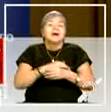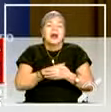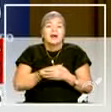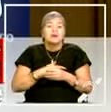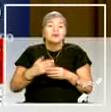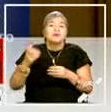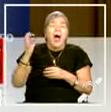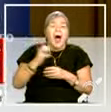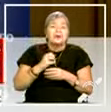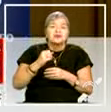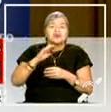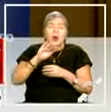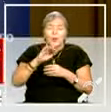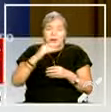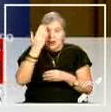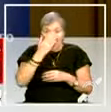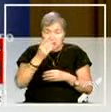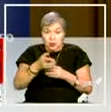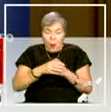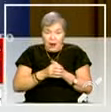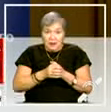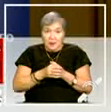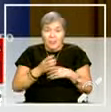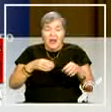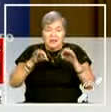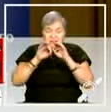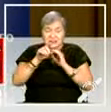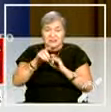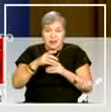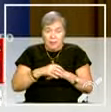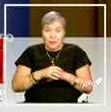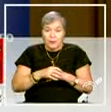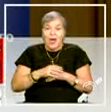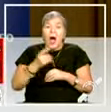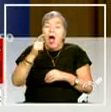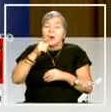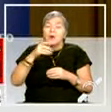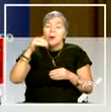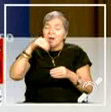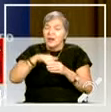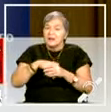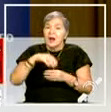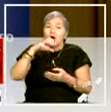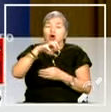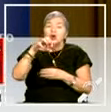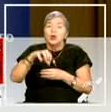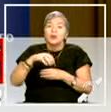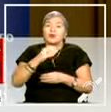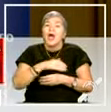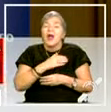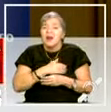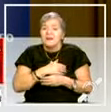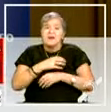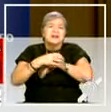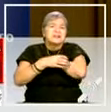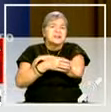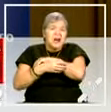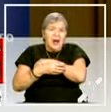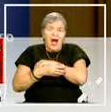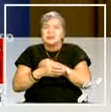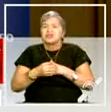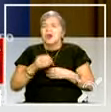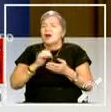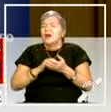acestei creștere a incluziunii, în sistem intră mai multe grupuri de elevi vulnerabile